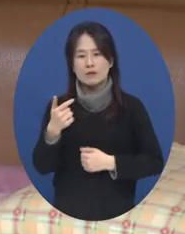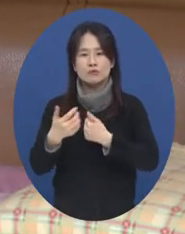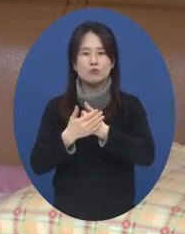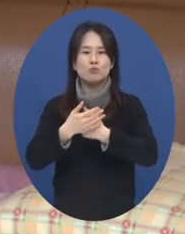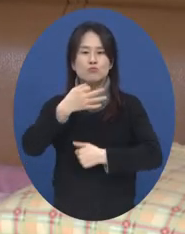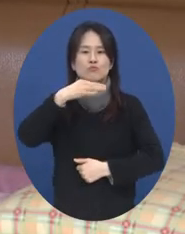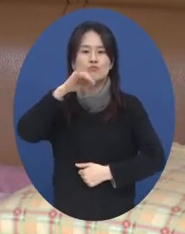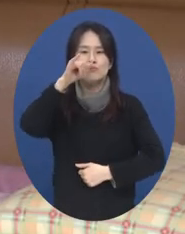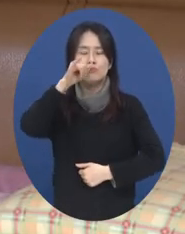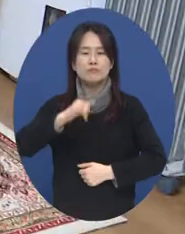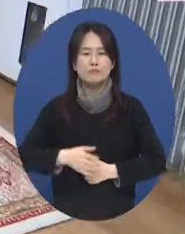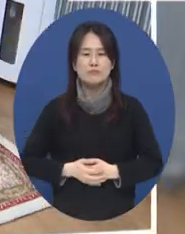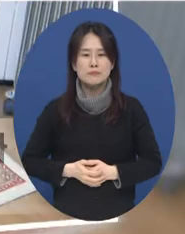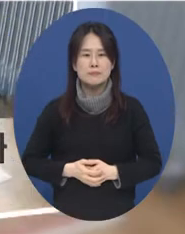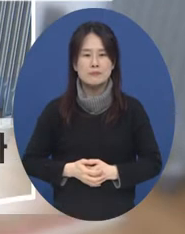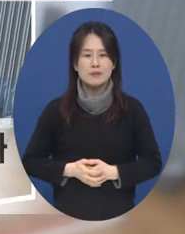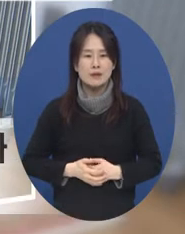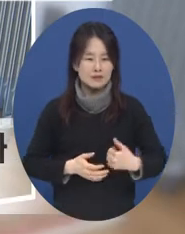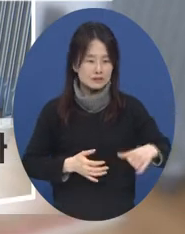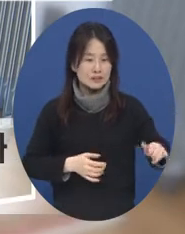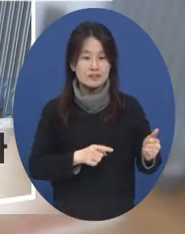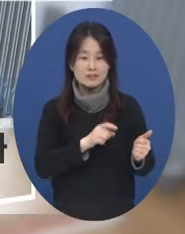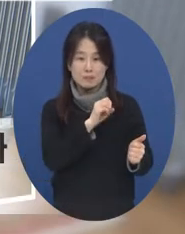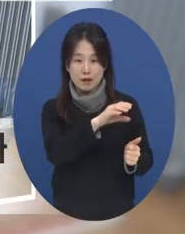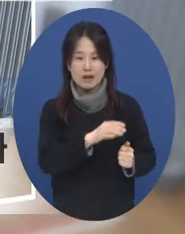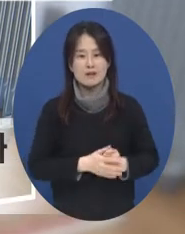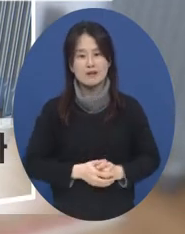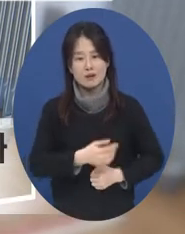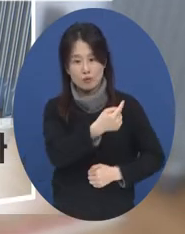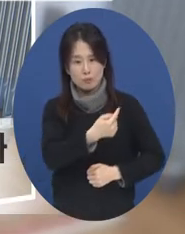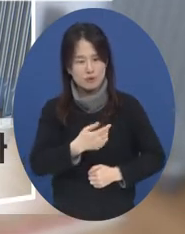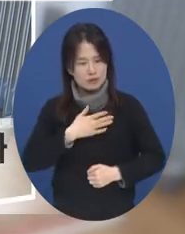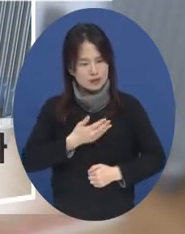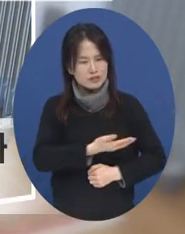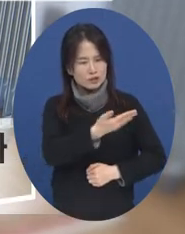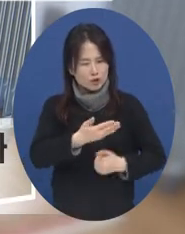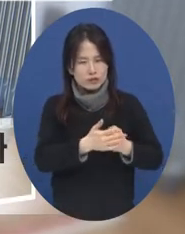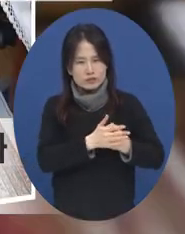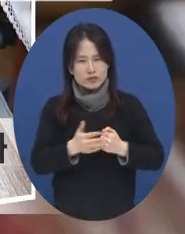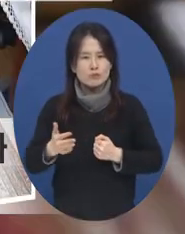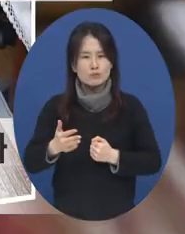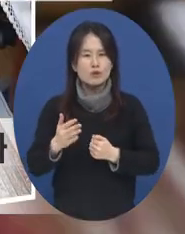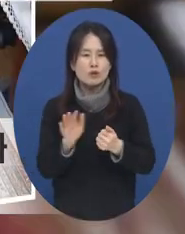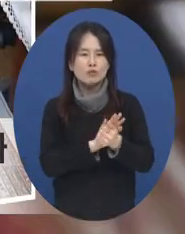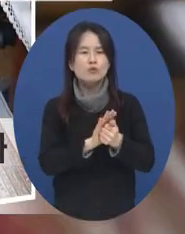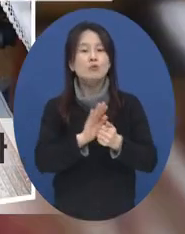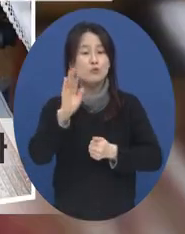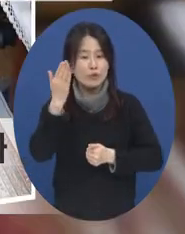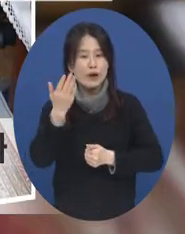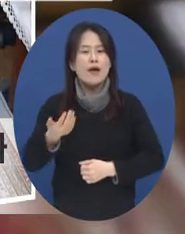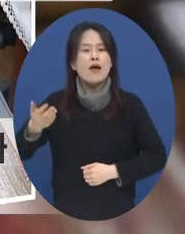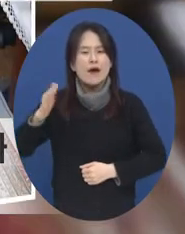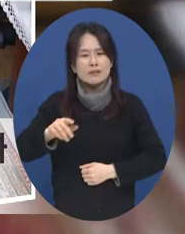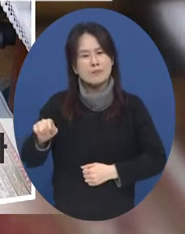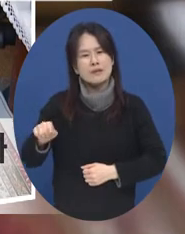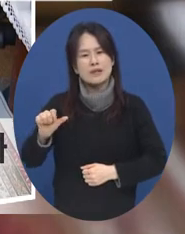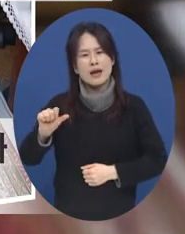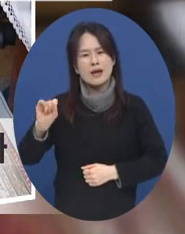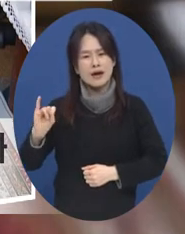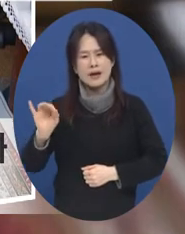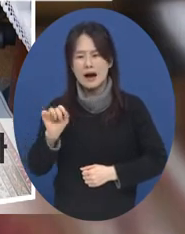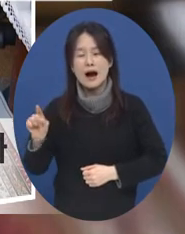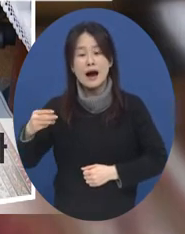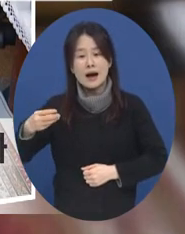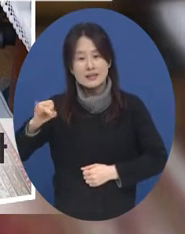됐습니다 l 닫도록 해오면 많은 등 설이 있어서 이론은 많이 되지만 그래도 아리아 라는 안테나